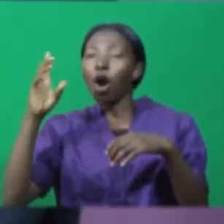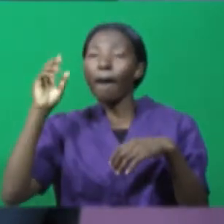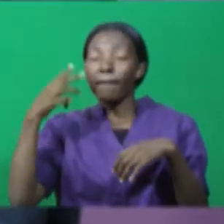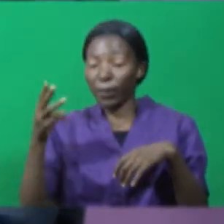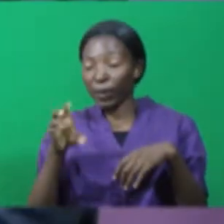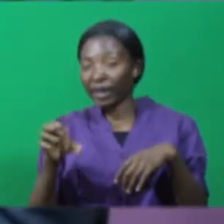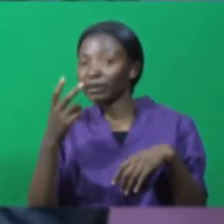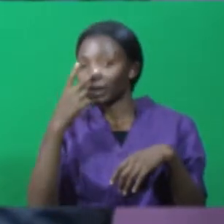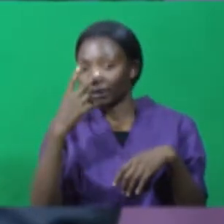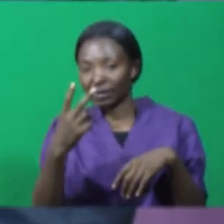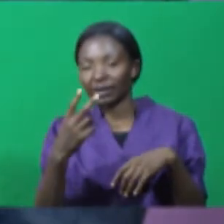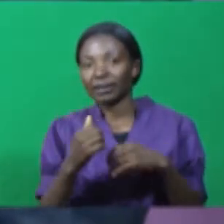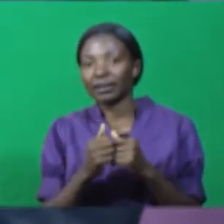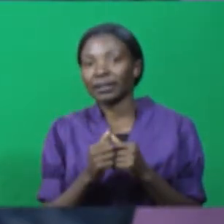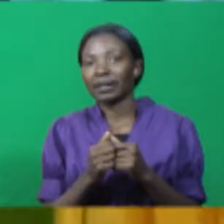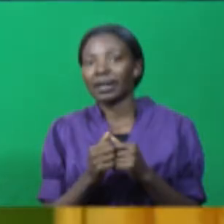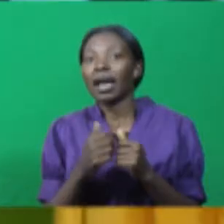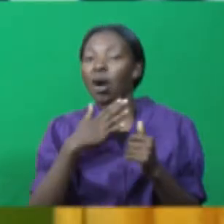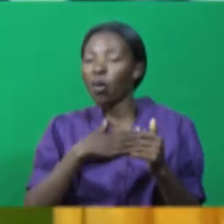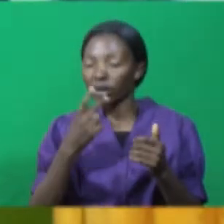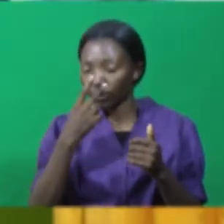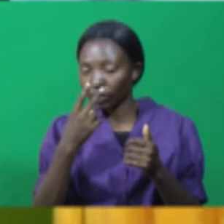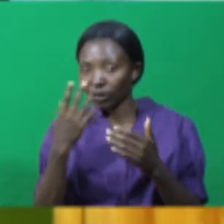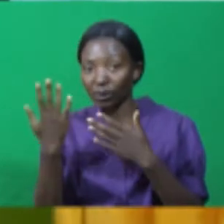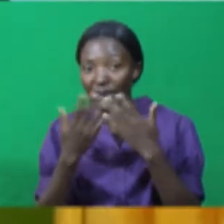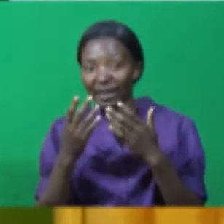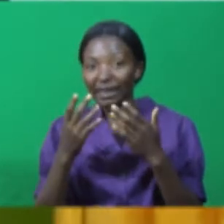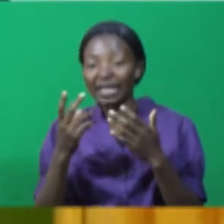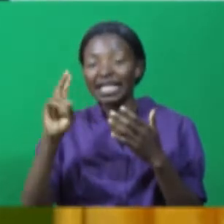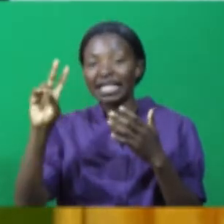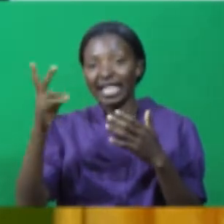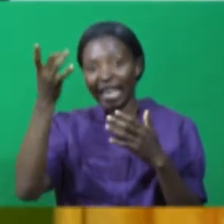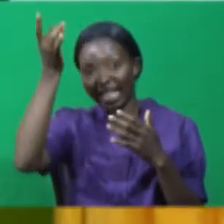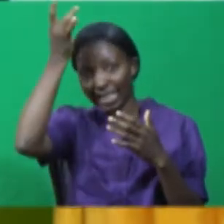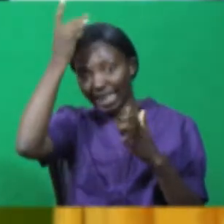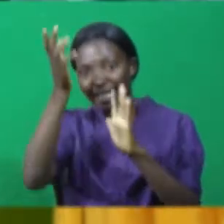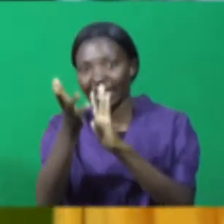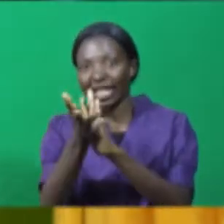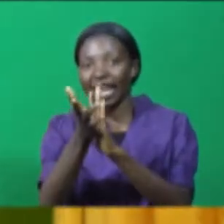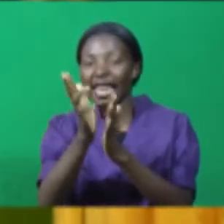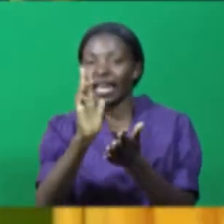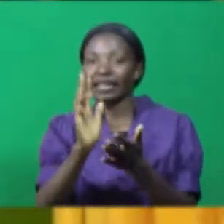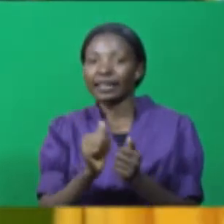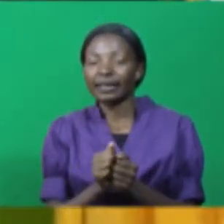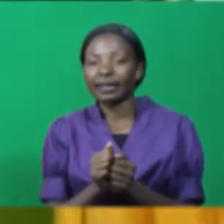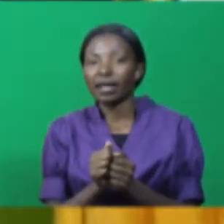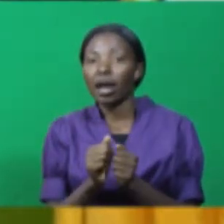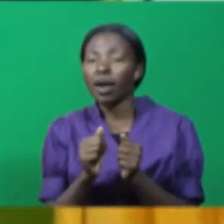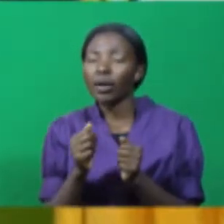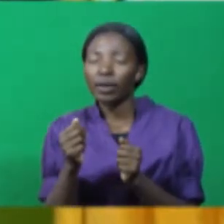mwari kana achirwira vana vake. Regatinzwe pana madzimambo echipiri 19 pane zvimwe futi